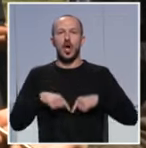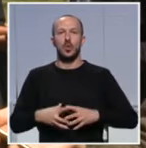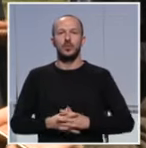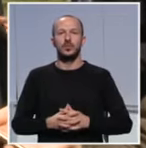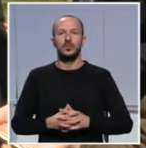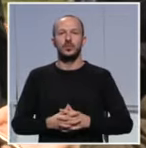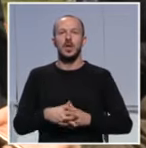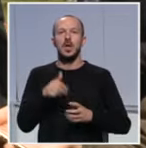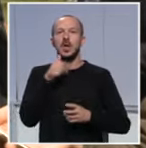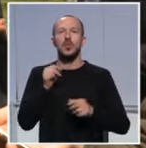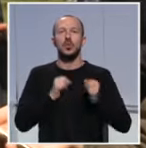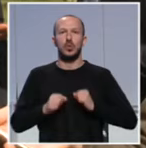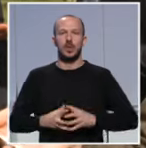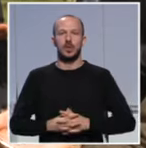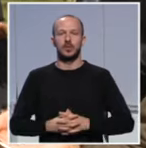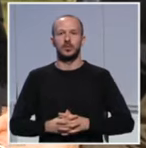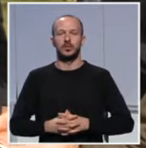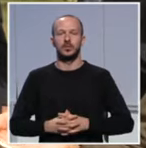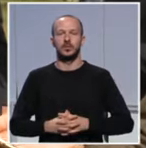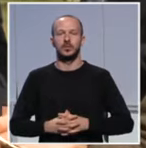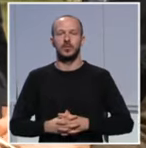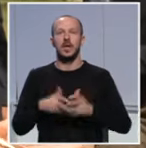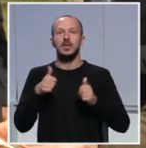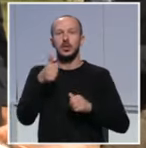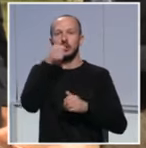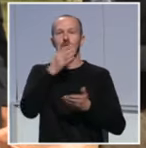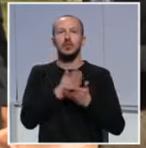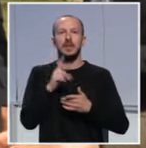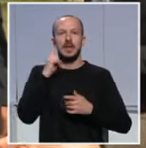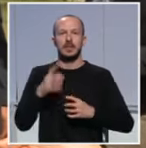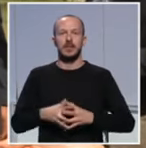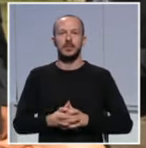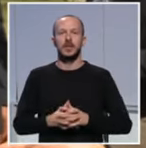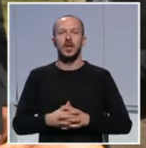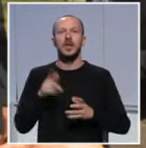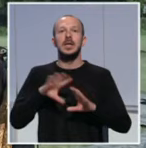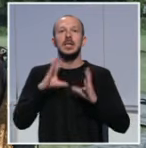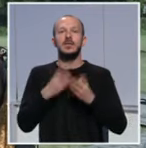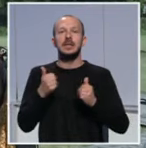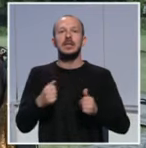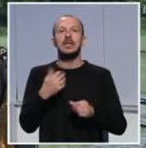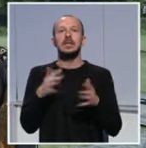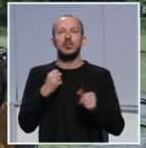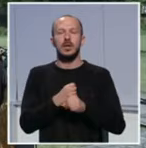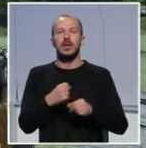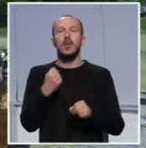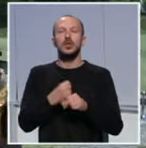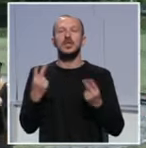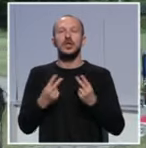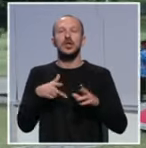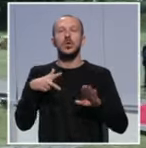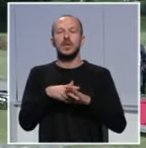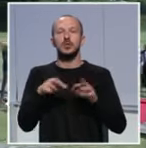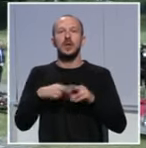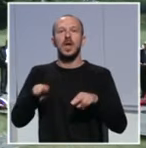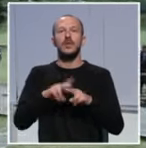ne mogu durat nikako ja. Sad šta će biti, ne znam. Nešto tu se slabo radi. Proces traženja je u zastoju, a